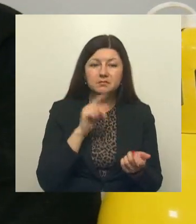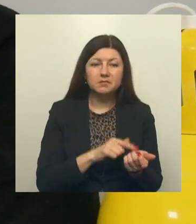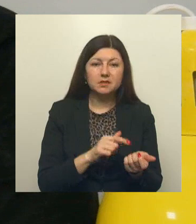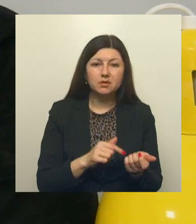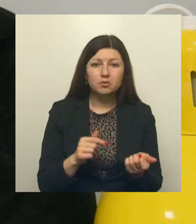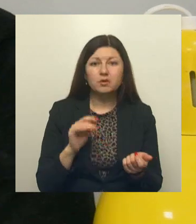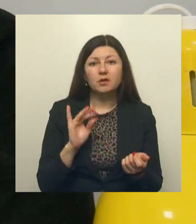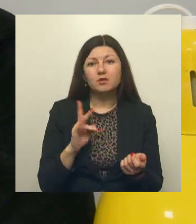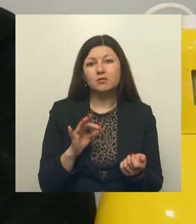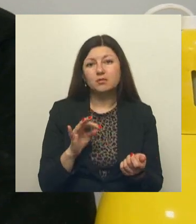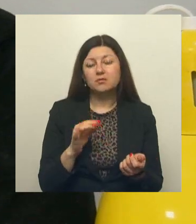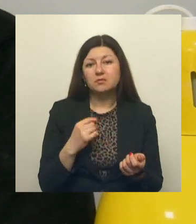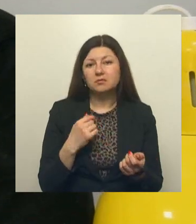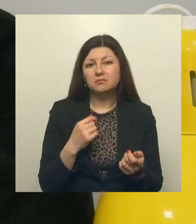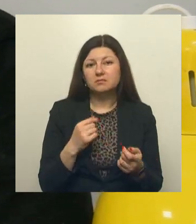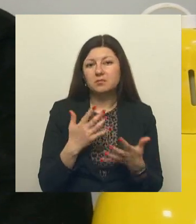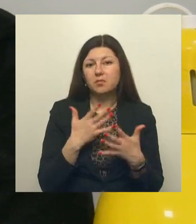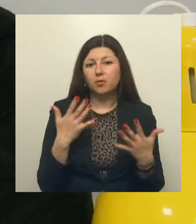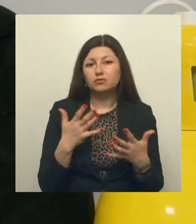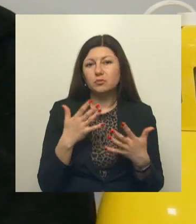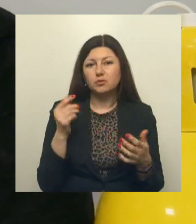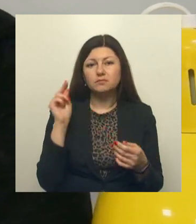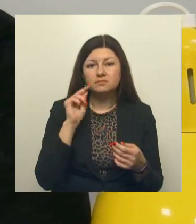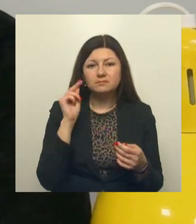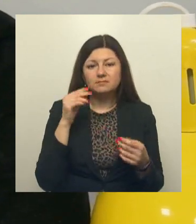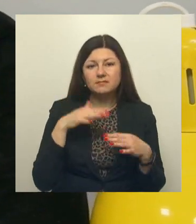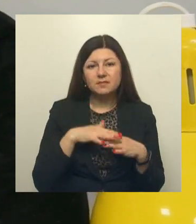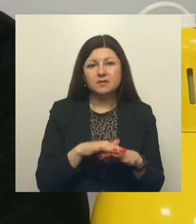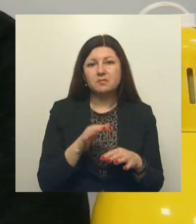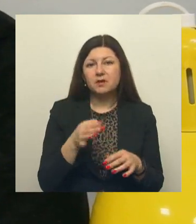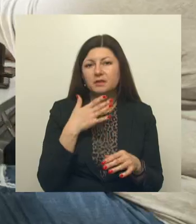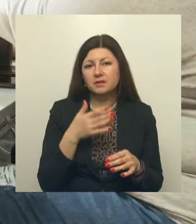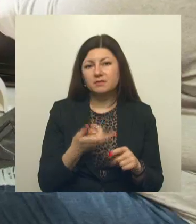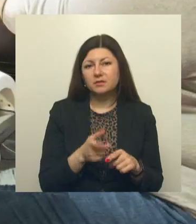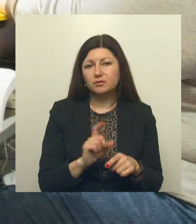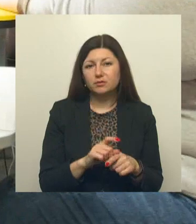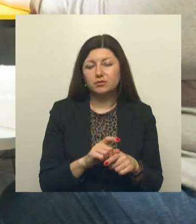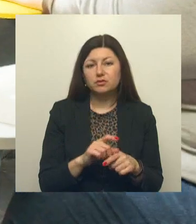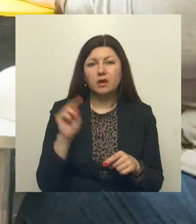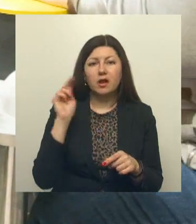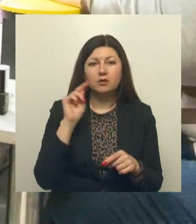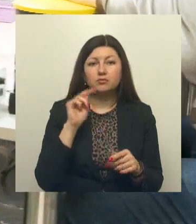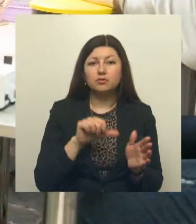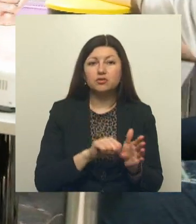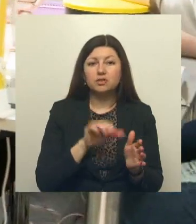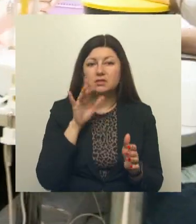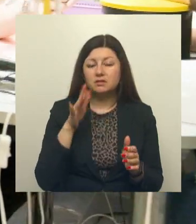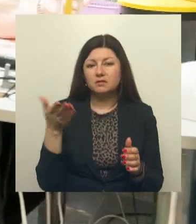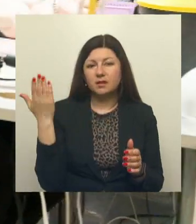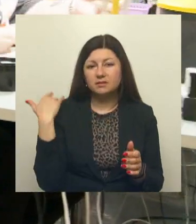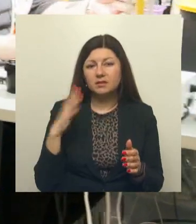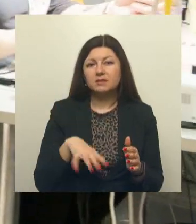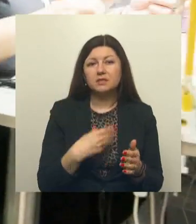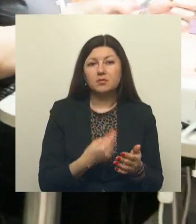Ну, как-то это все втянуло меня, затянуло, понравилось очень. Отучился 6 лет назад, и с тех пор